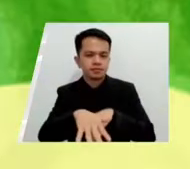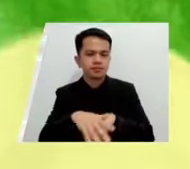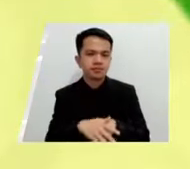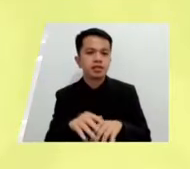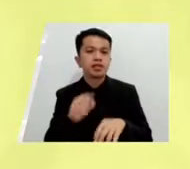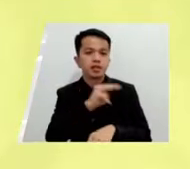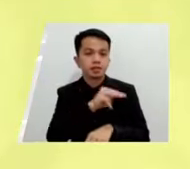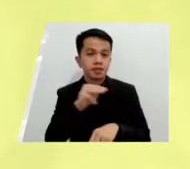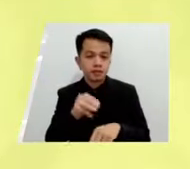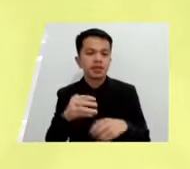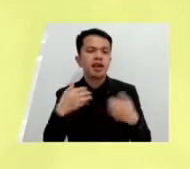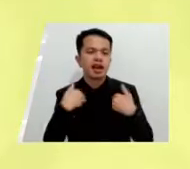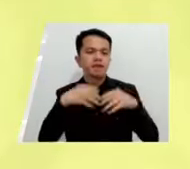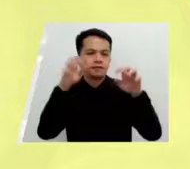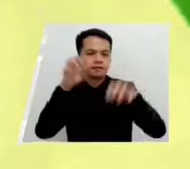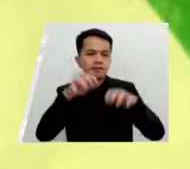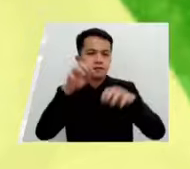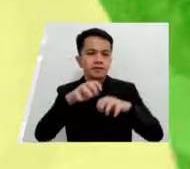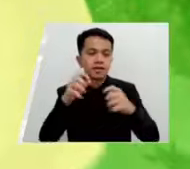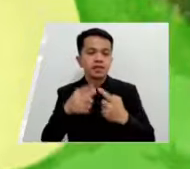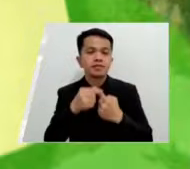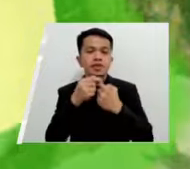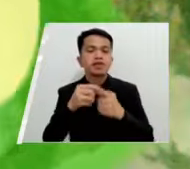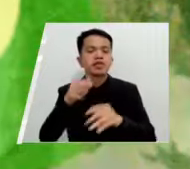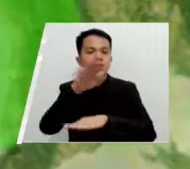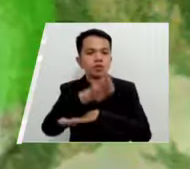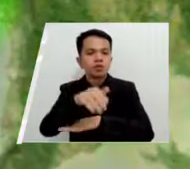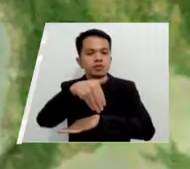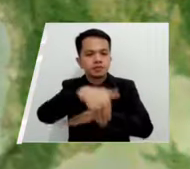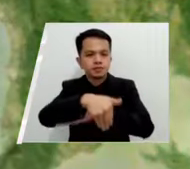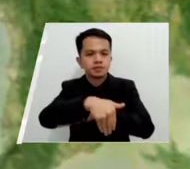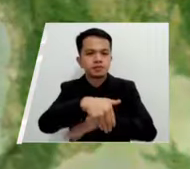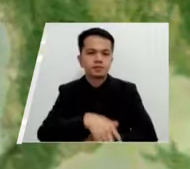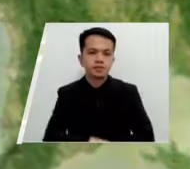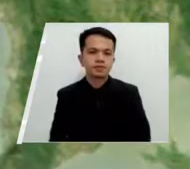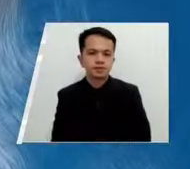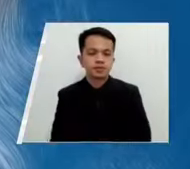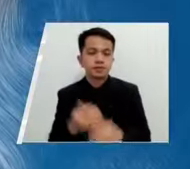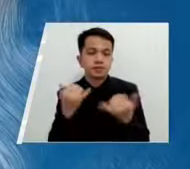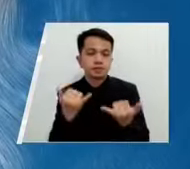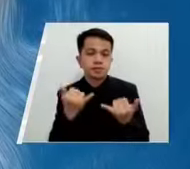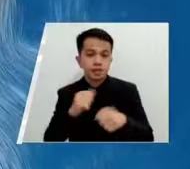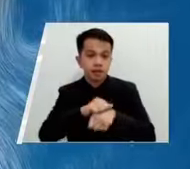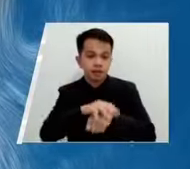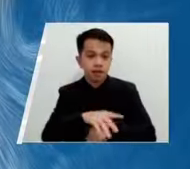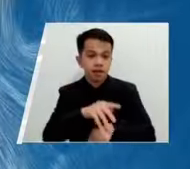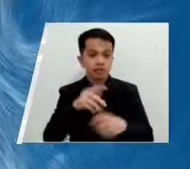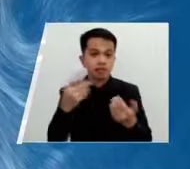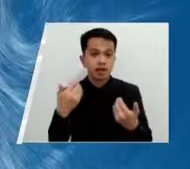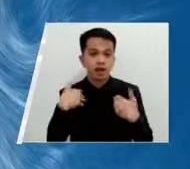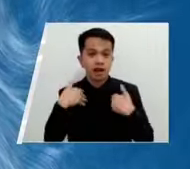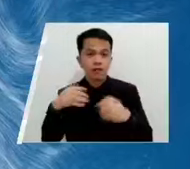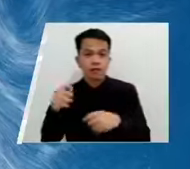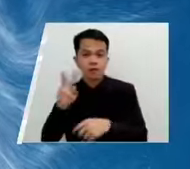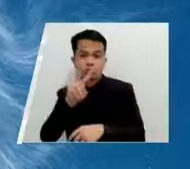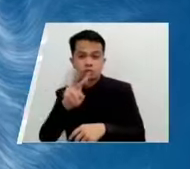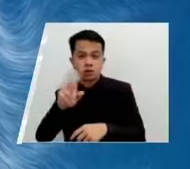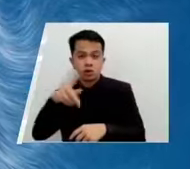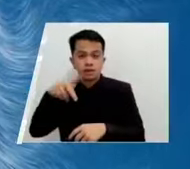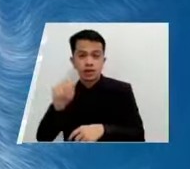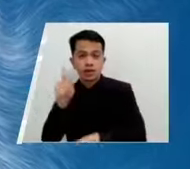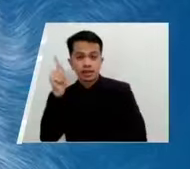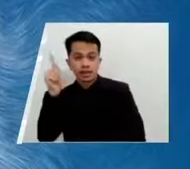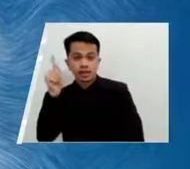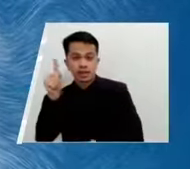bukas sa Metro Manila, lalo na sa bandang hapon at gabi. Sa ngayon, wala pa epekto sa bansa ang dalawang low-pressure area na minomonitor sa loob